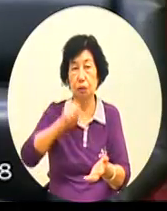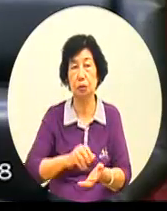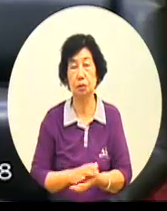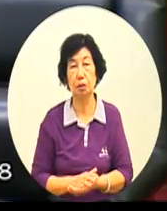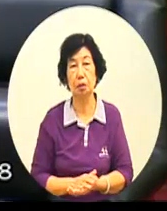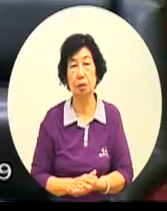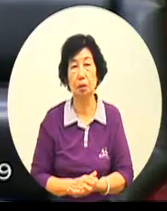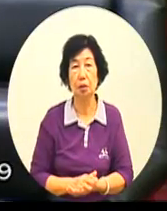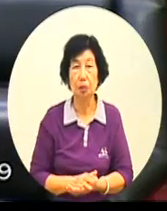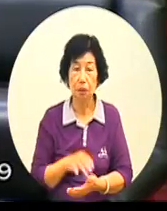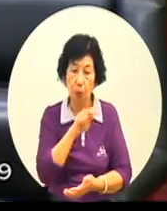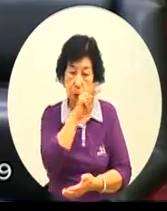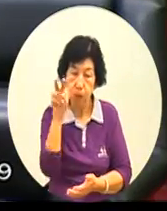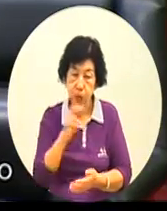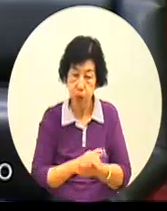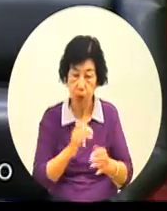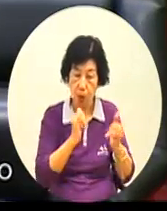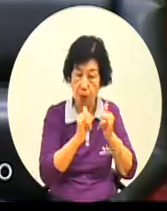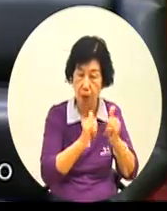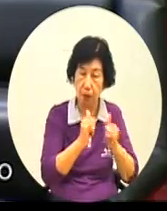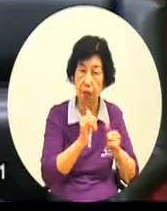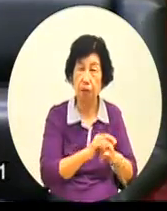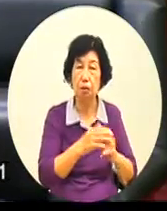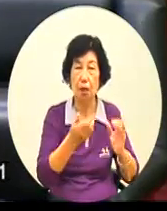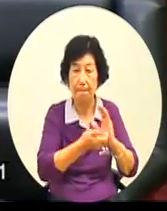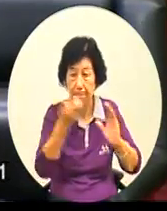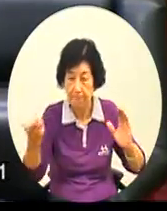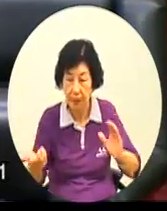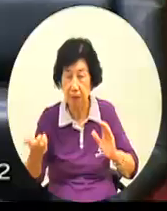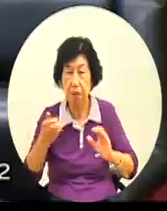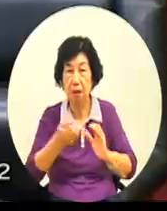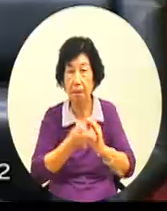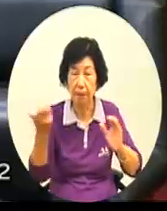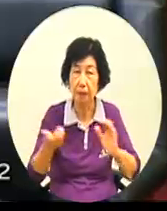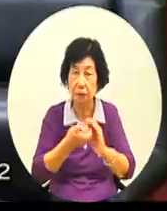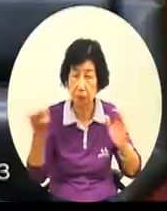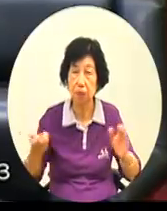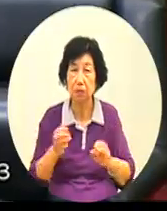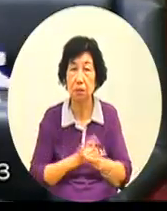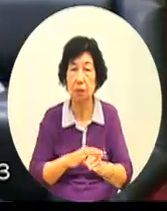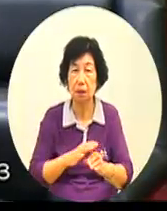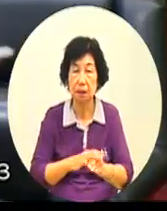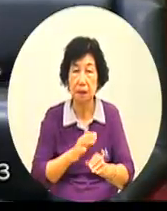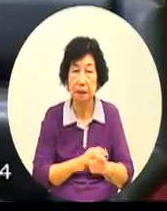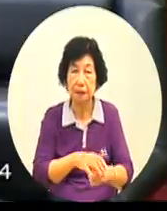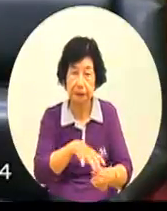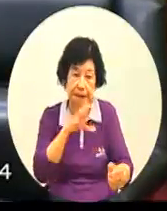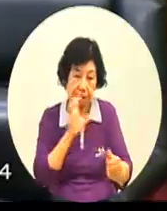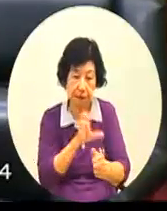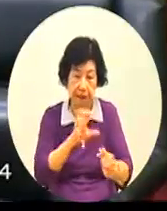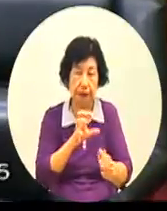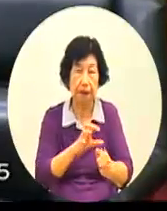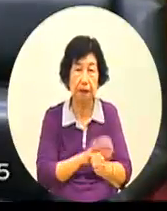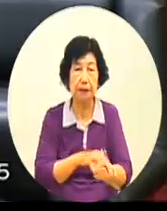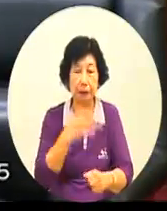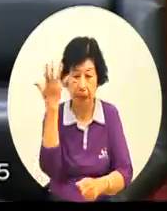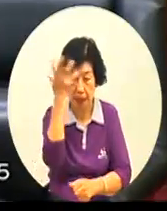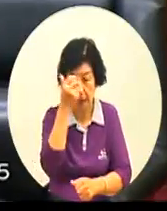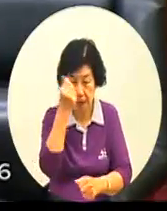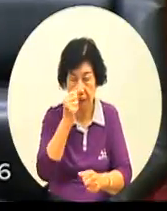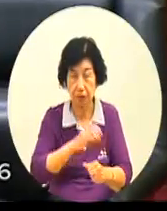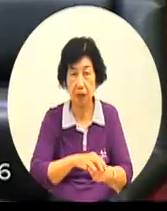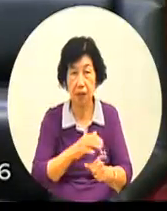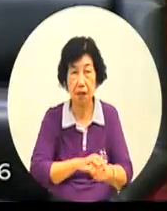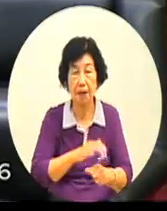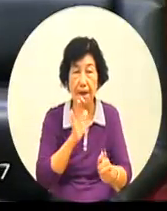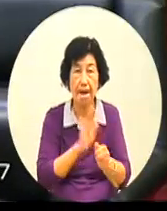我们的百姓这样子在撤村的时候强制执行，让那个走不动的老人家呢还用抬的抬到楼二楼，然后